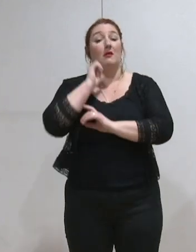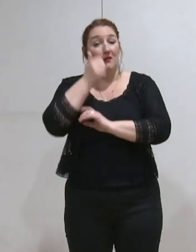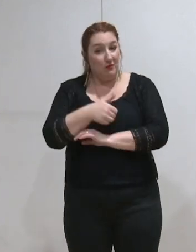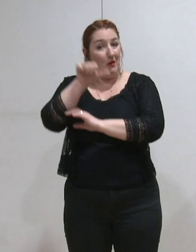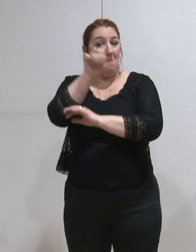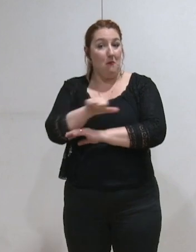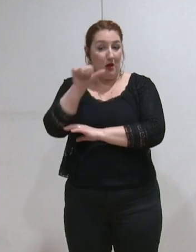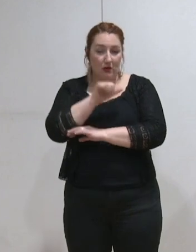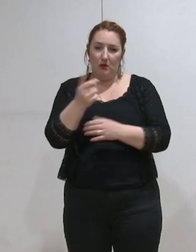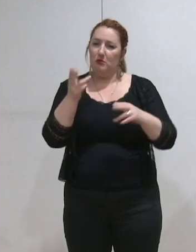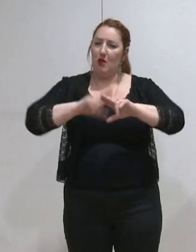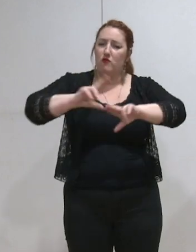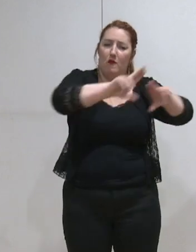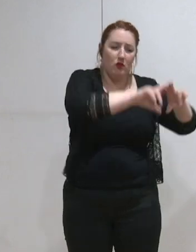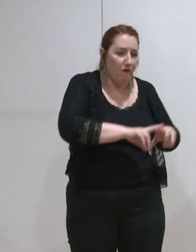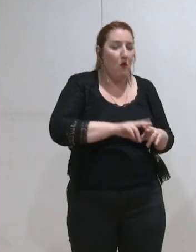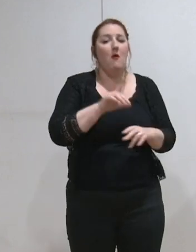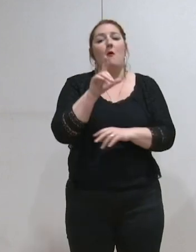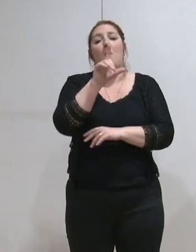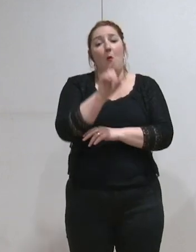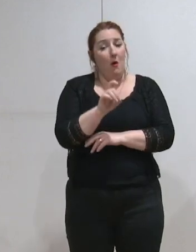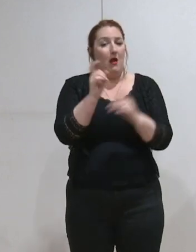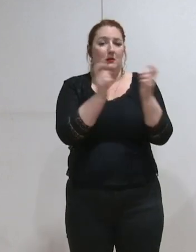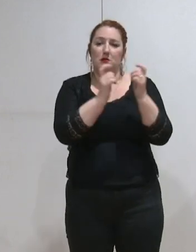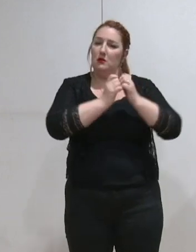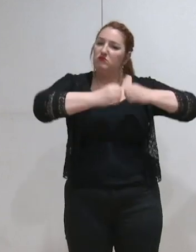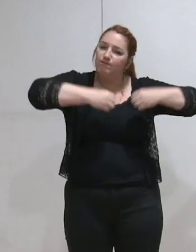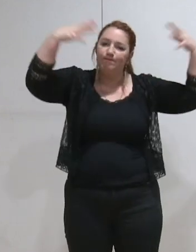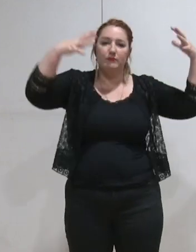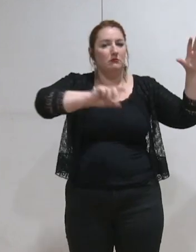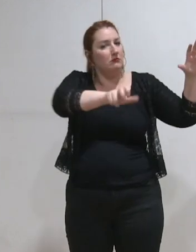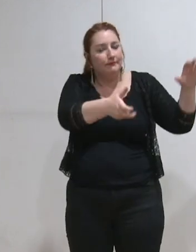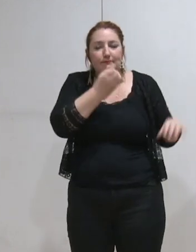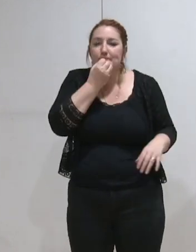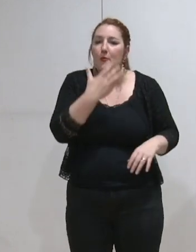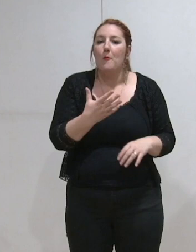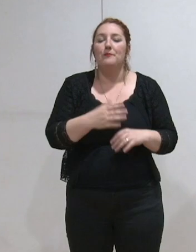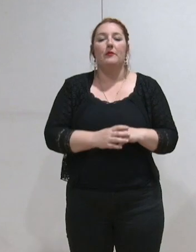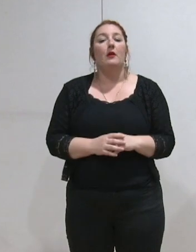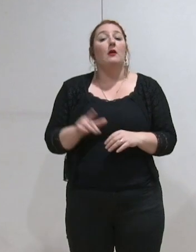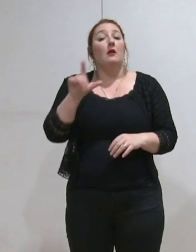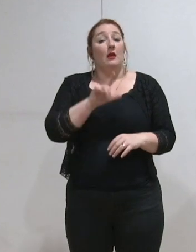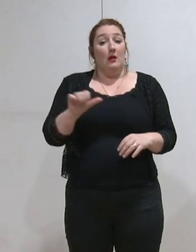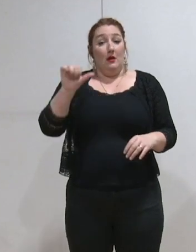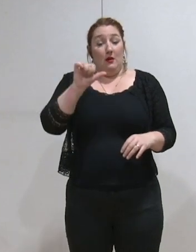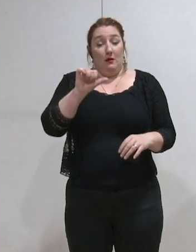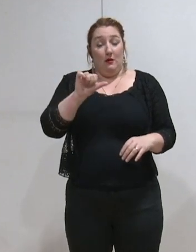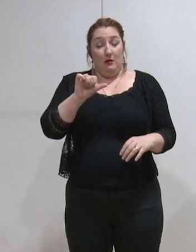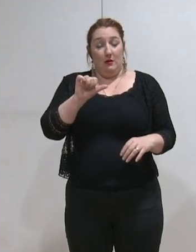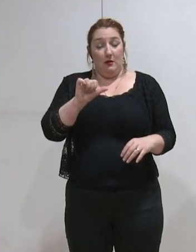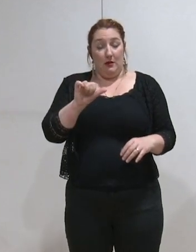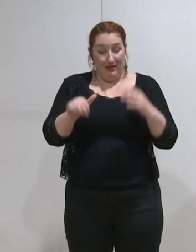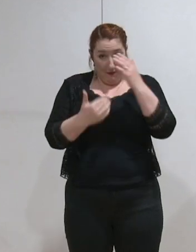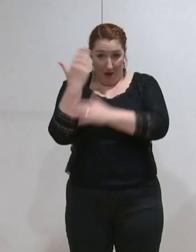rétablie et le lundi matin la ville a mis à disposition du du club du matériel pour que ce